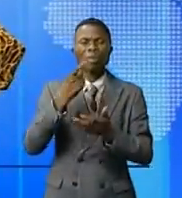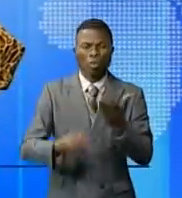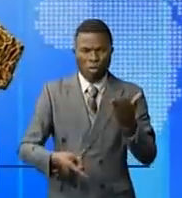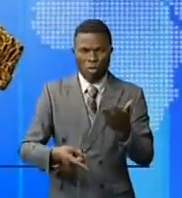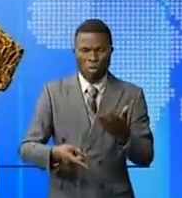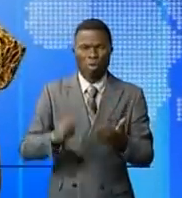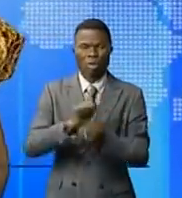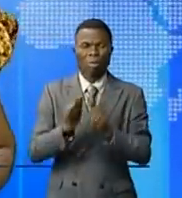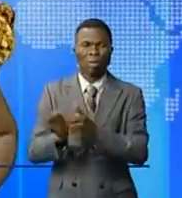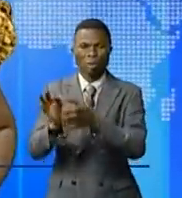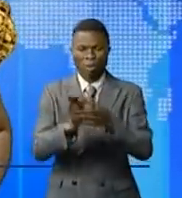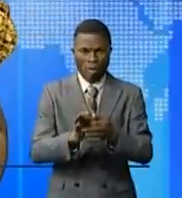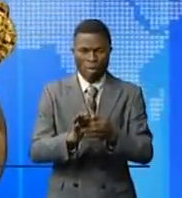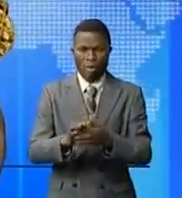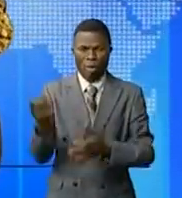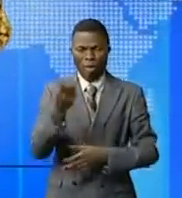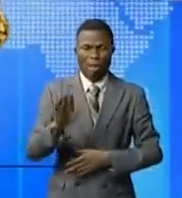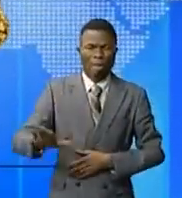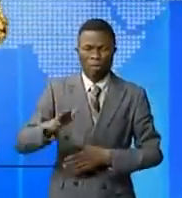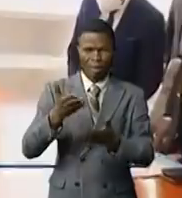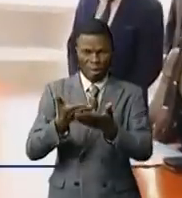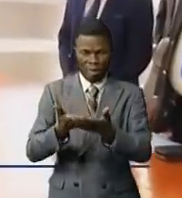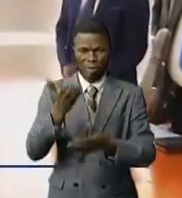autour de la coopération entre les deux États.